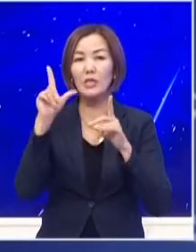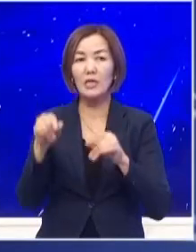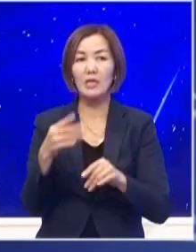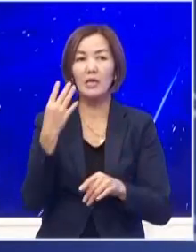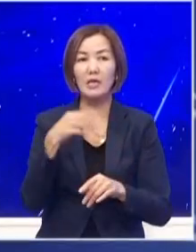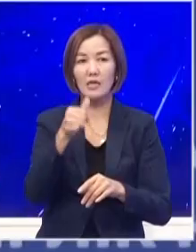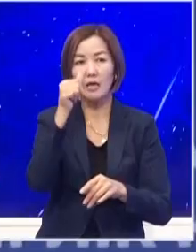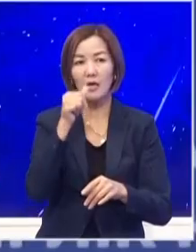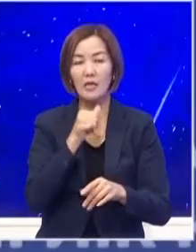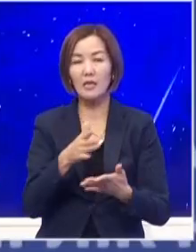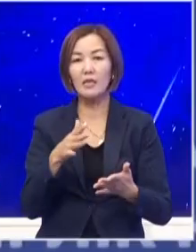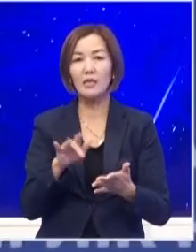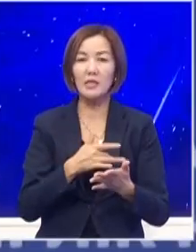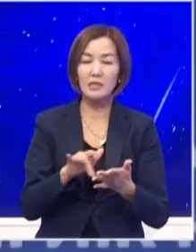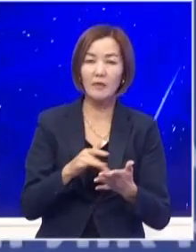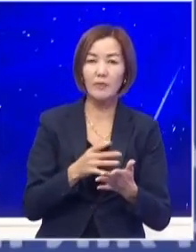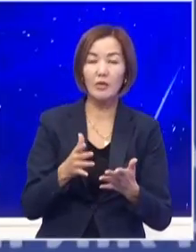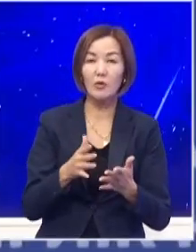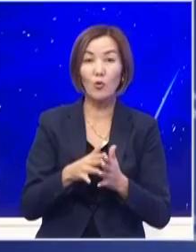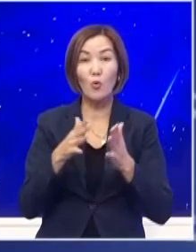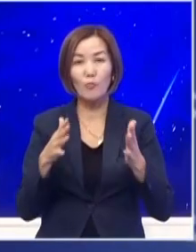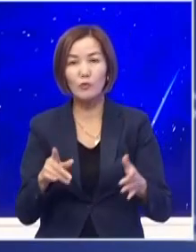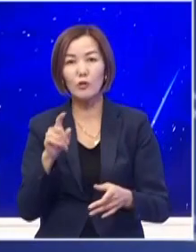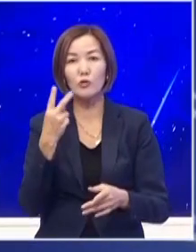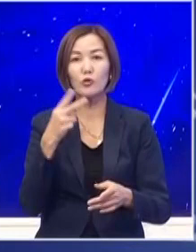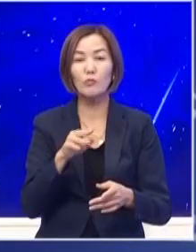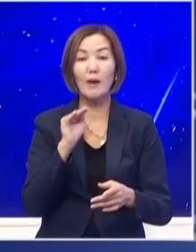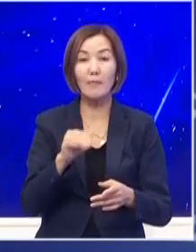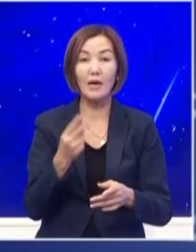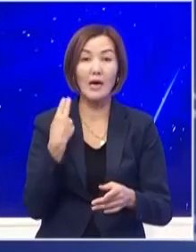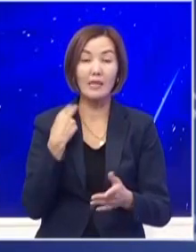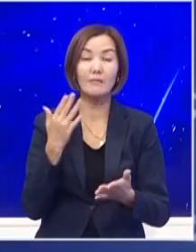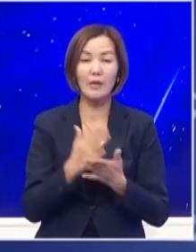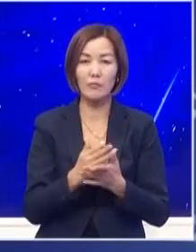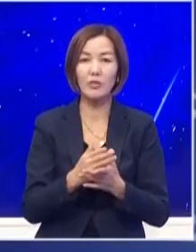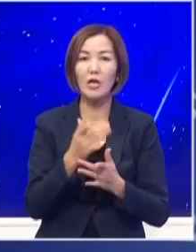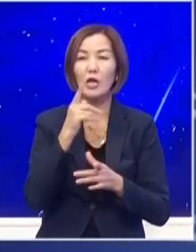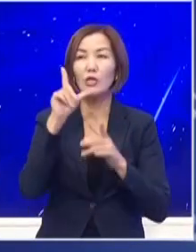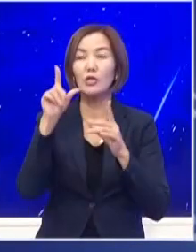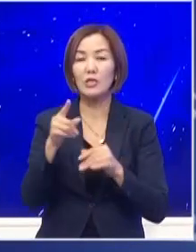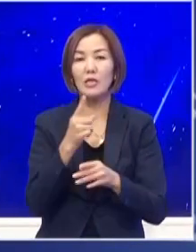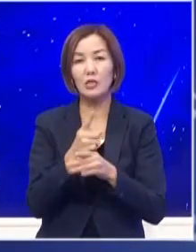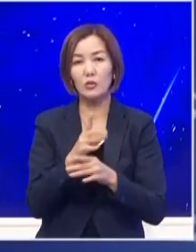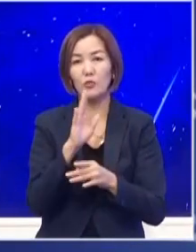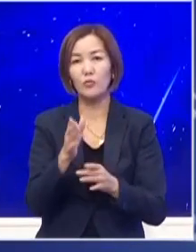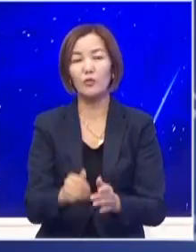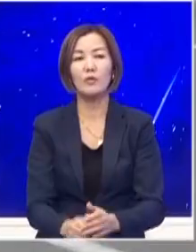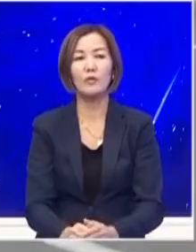40 айлық есепті көрсеткіштен асқан жағдайда. 120 мың теңгеден асқан жағдайда ғана шектерге шығуға шектеу қойылады.